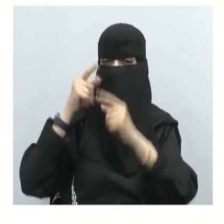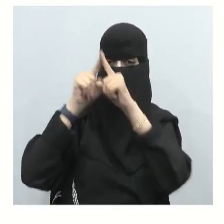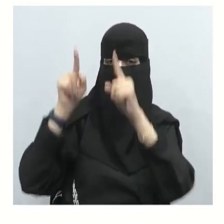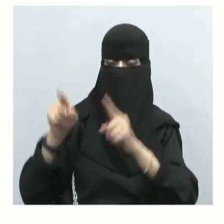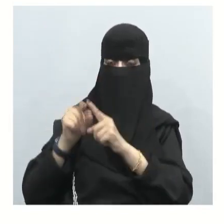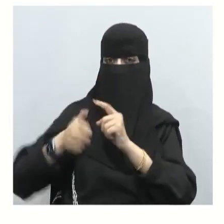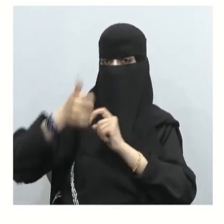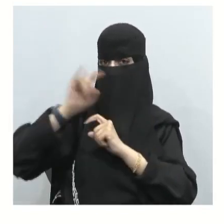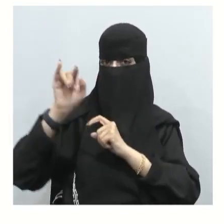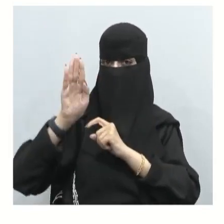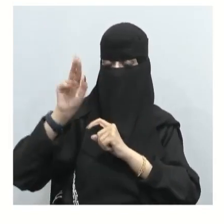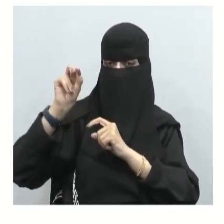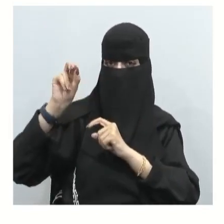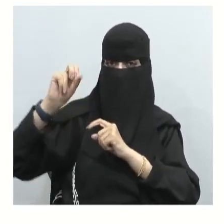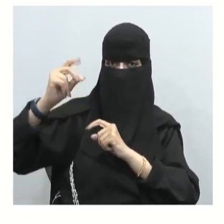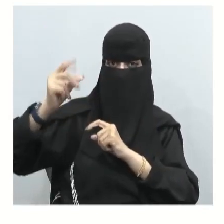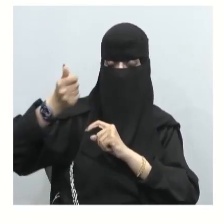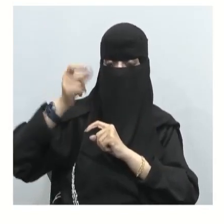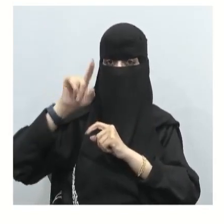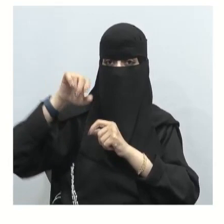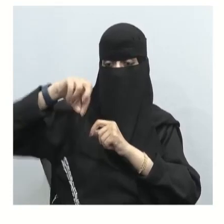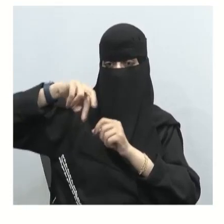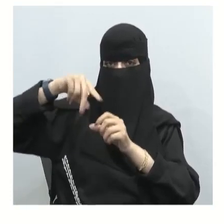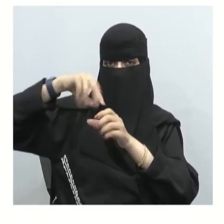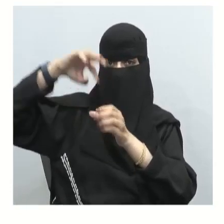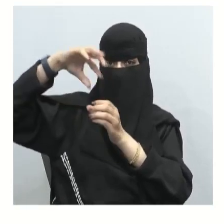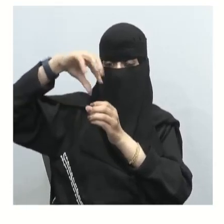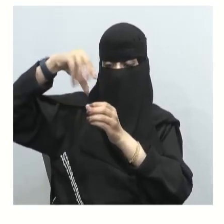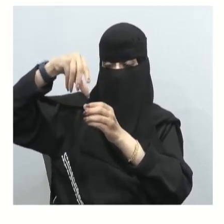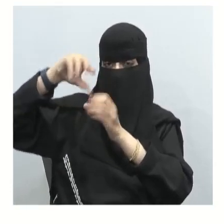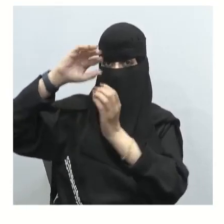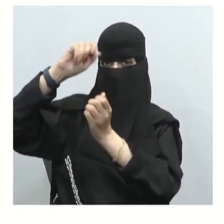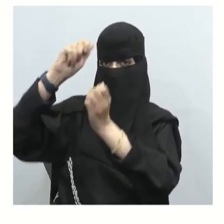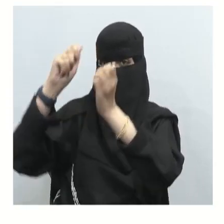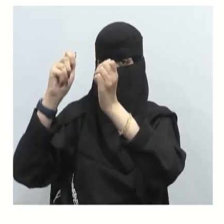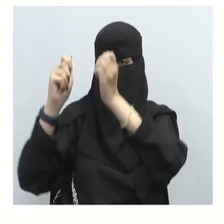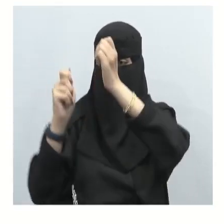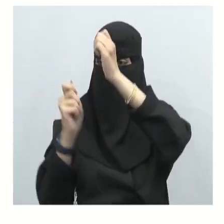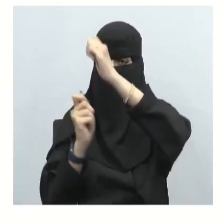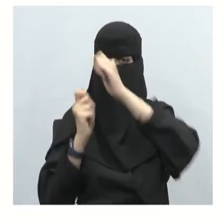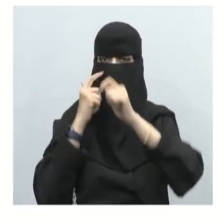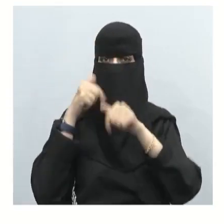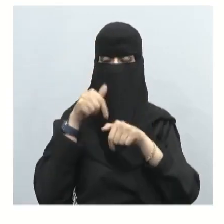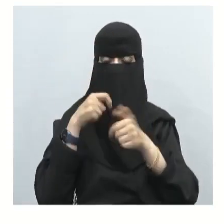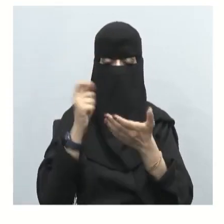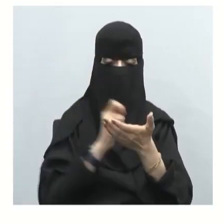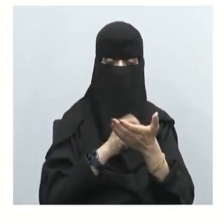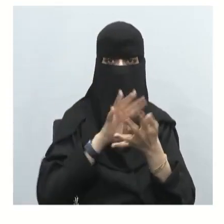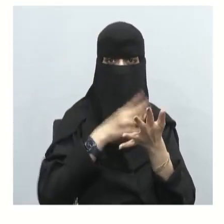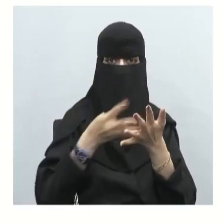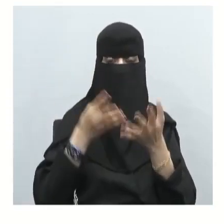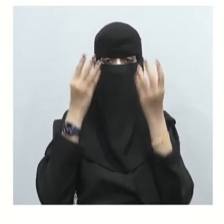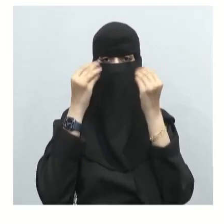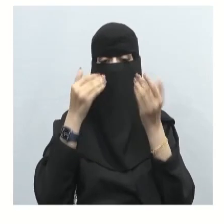الاستقطاب ونقوم بعمليه تدوير المرشح ثم نسجل الملاحظات في جدول البيانات